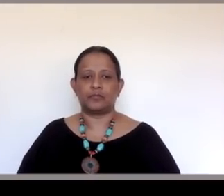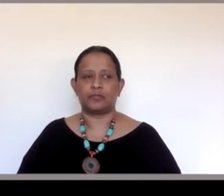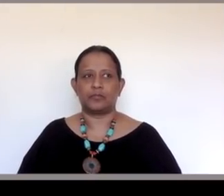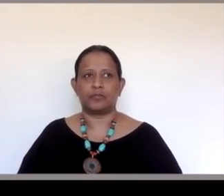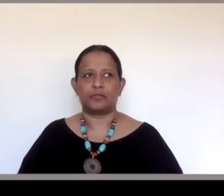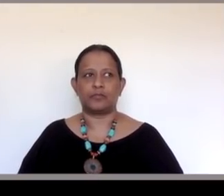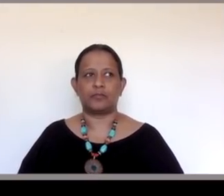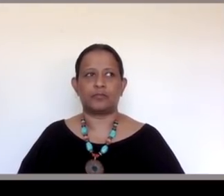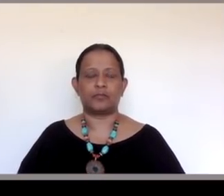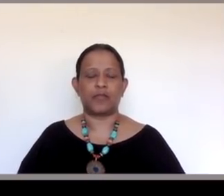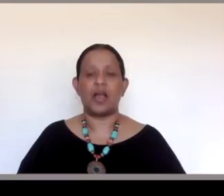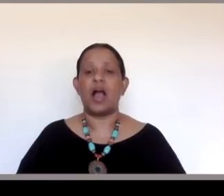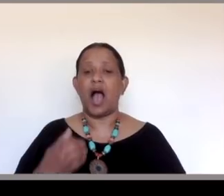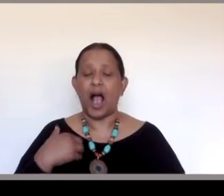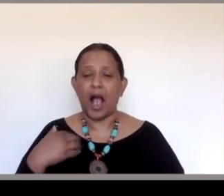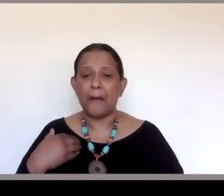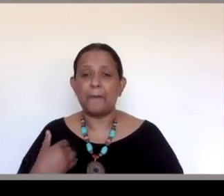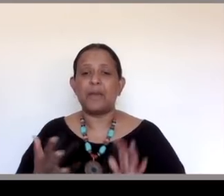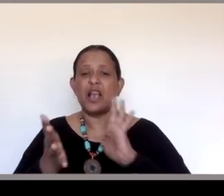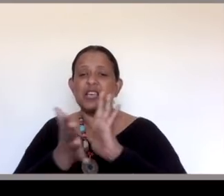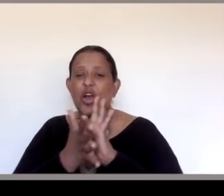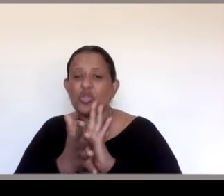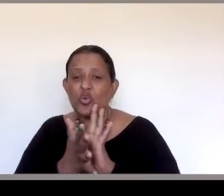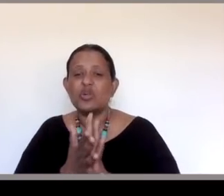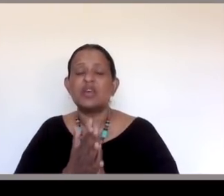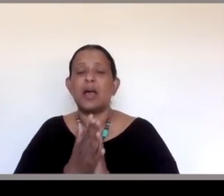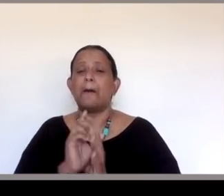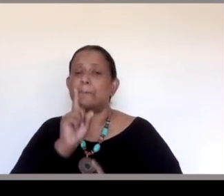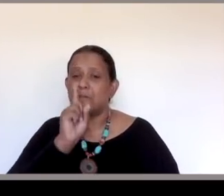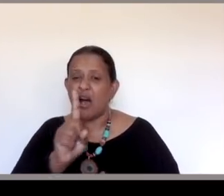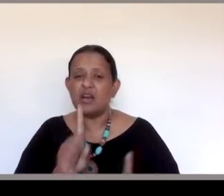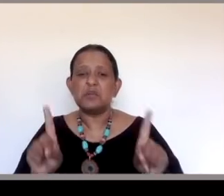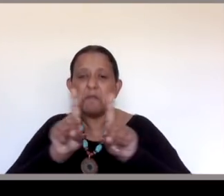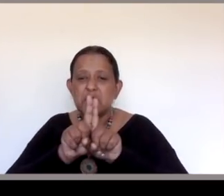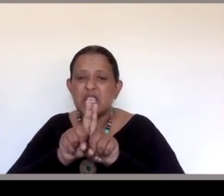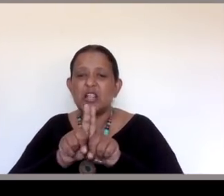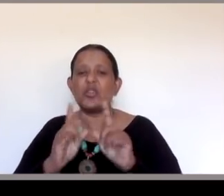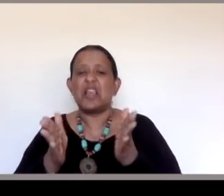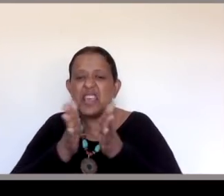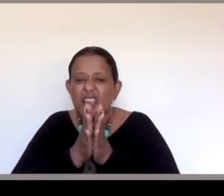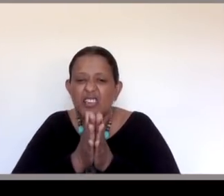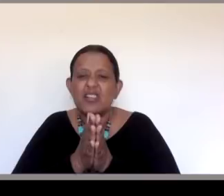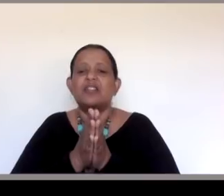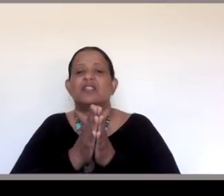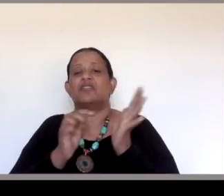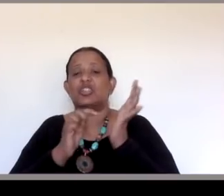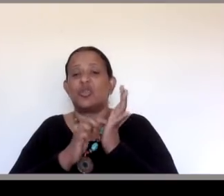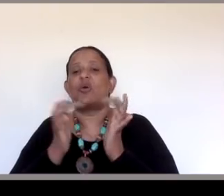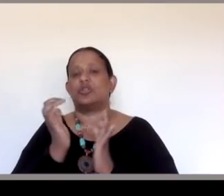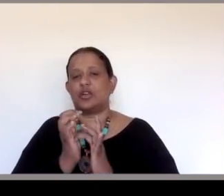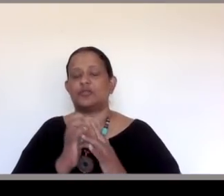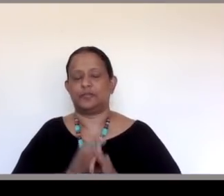பதக்கர்னோ விசிஷ்டம தேசனாவ கந்த உட தேசனாவ இயேசு கிறிஸ்துவானவர் மத்தேயு 5:6-7 அதிகாரங்களில் அவர்